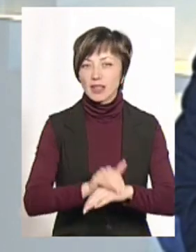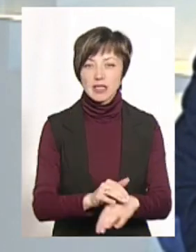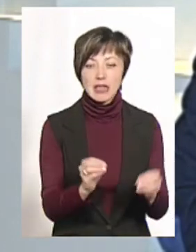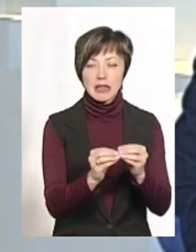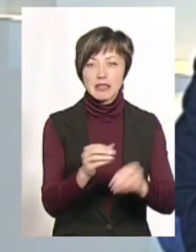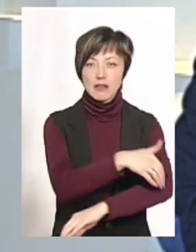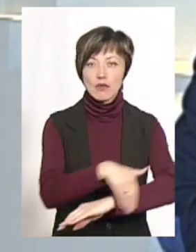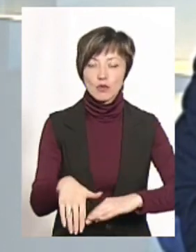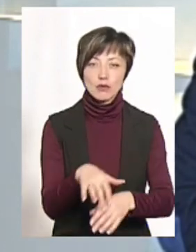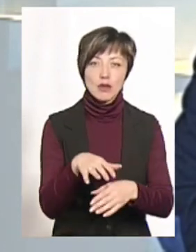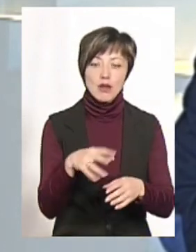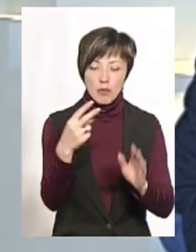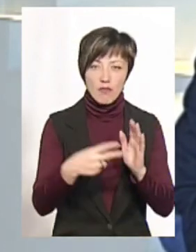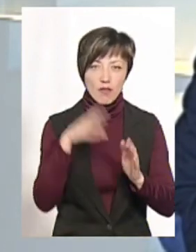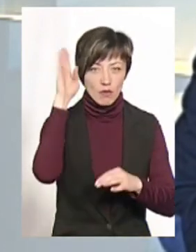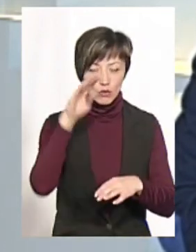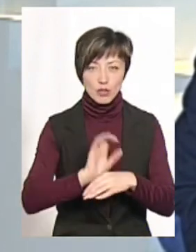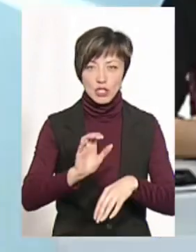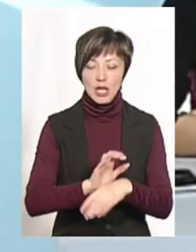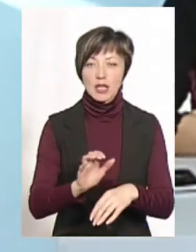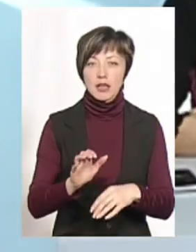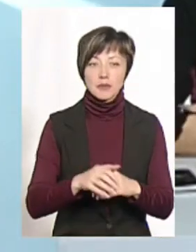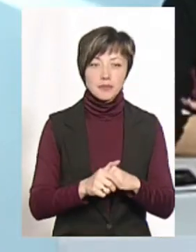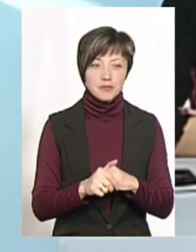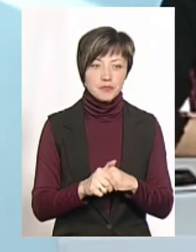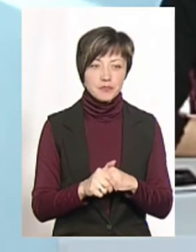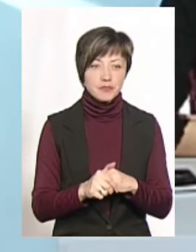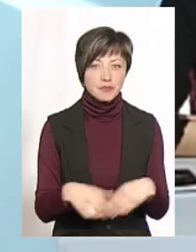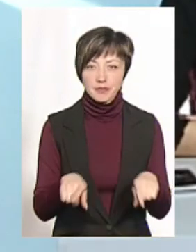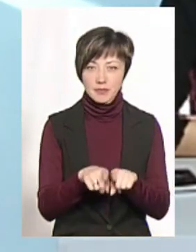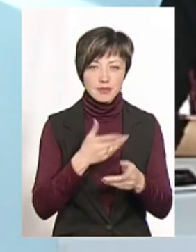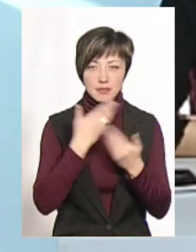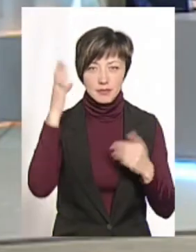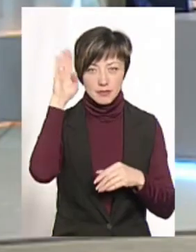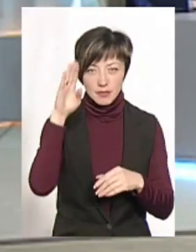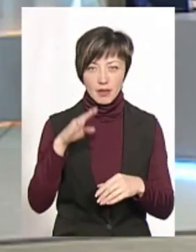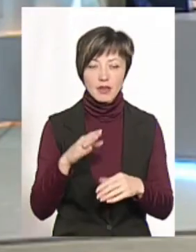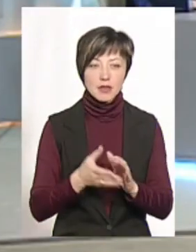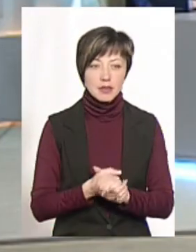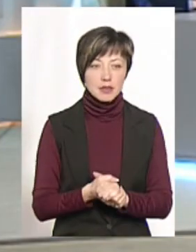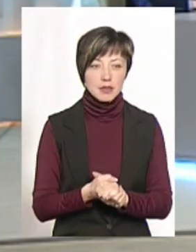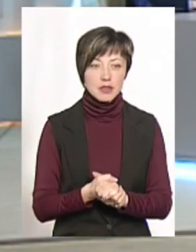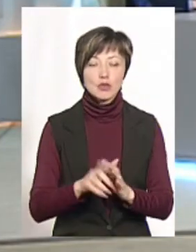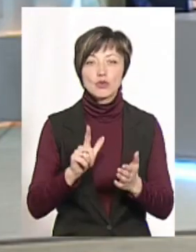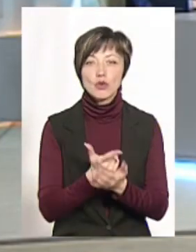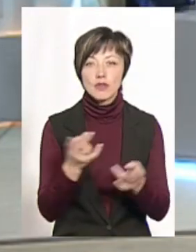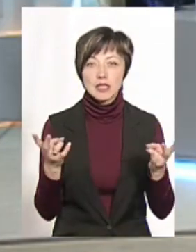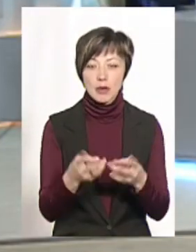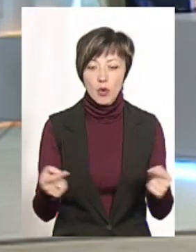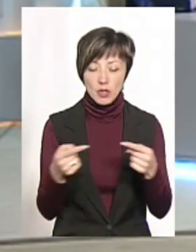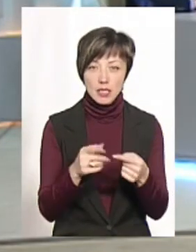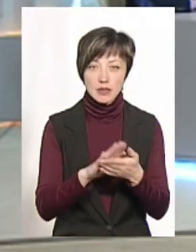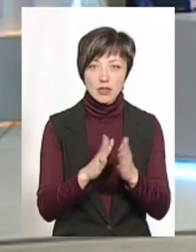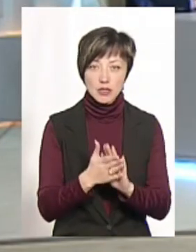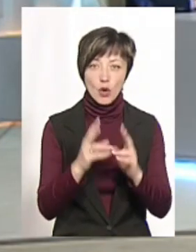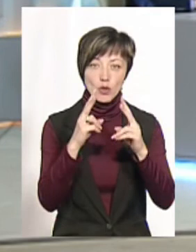фактично десяток вулиць ми провели водопостачання. Масив Аліса... Сказали, що так і немає води. Ніби воду підвели, а два роки тут немає. Знову ж таки треба конкретно в